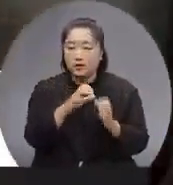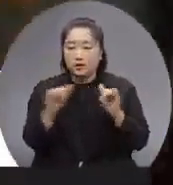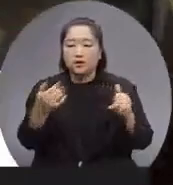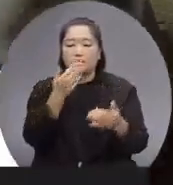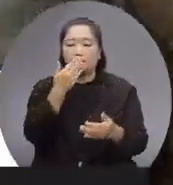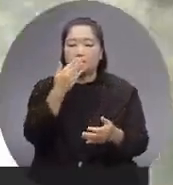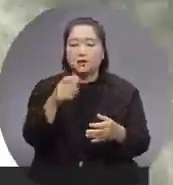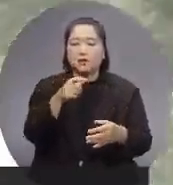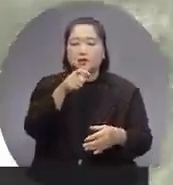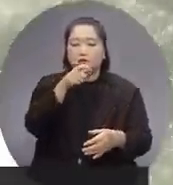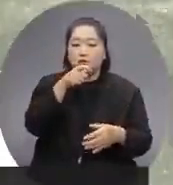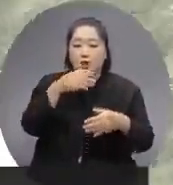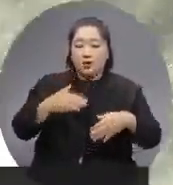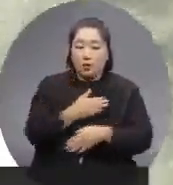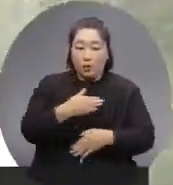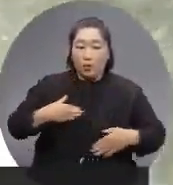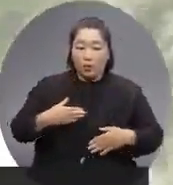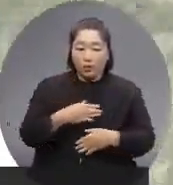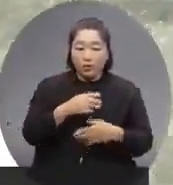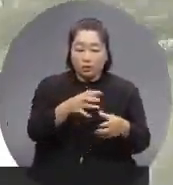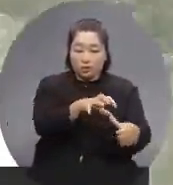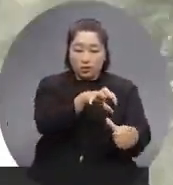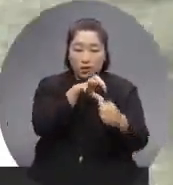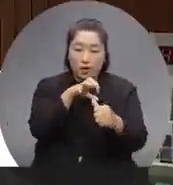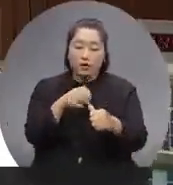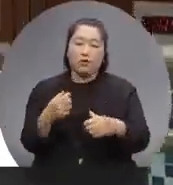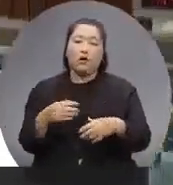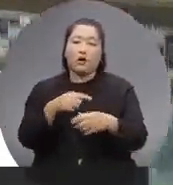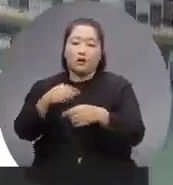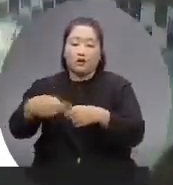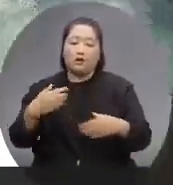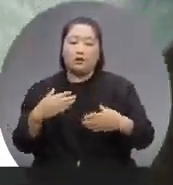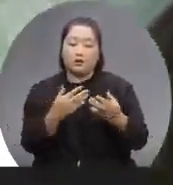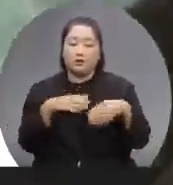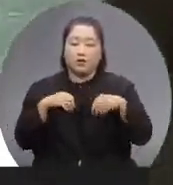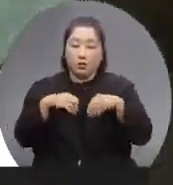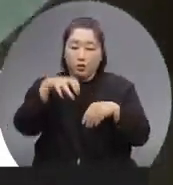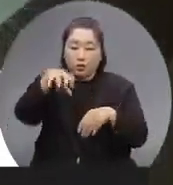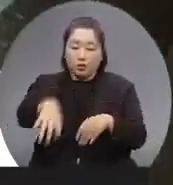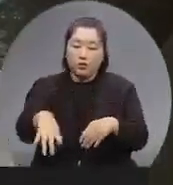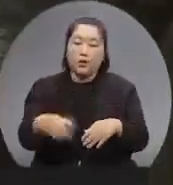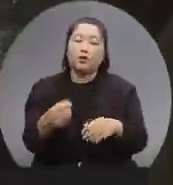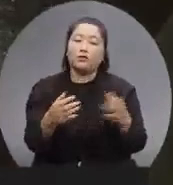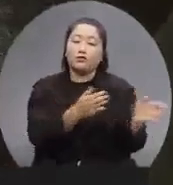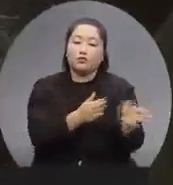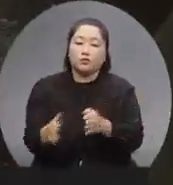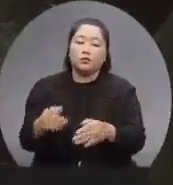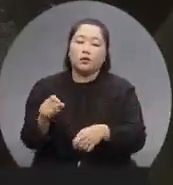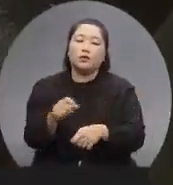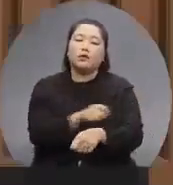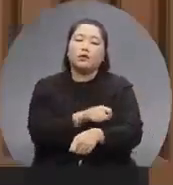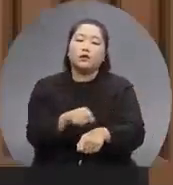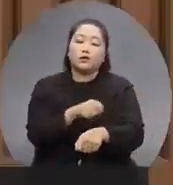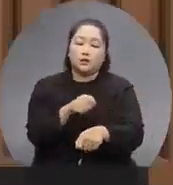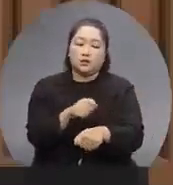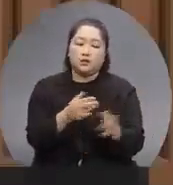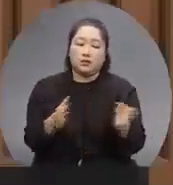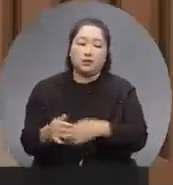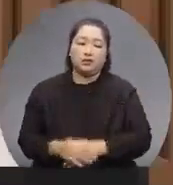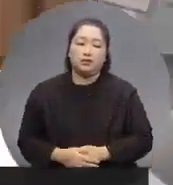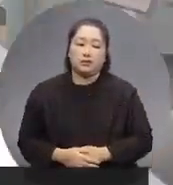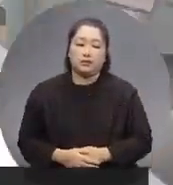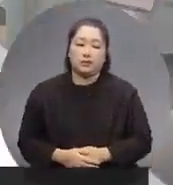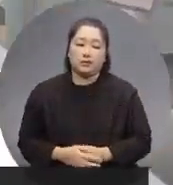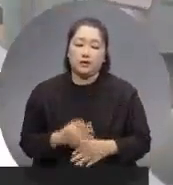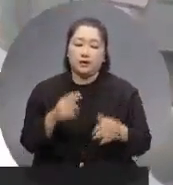수안보 온천을 활용한 수치료가 가능한 노천 온천탕을 갖춰 지역의 특장점도 살렸습니다. 부작용